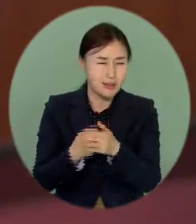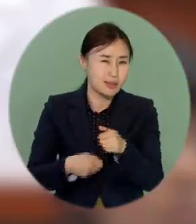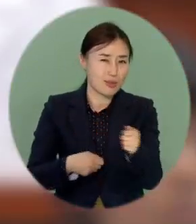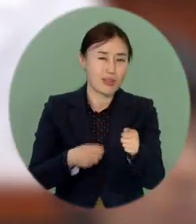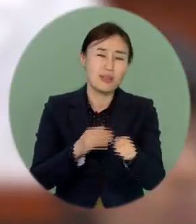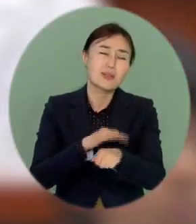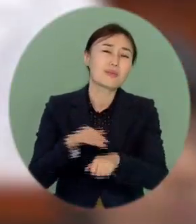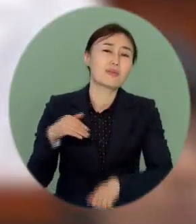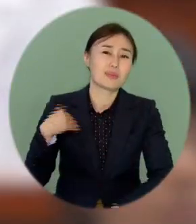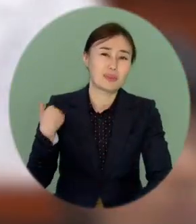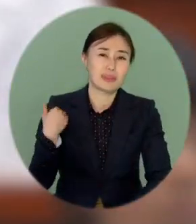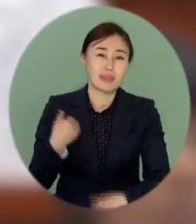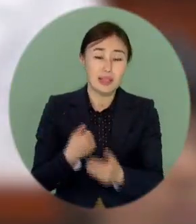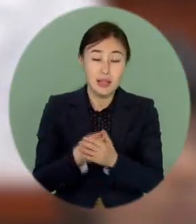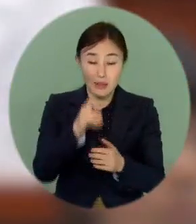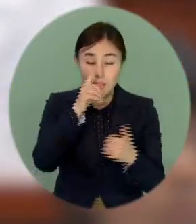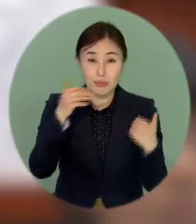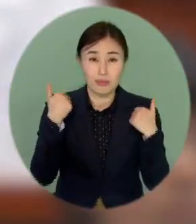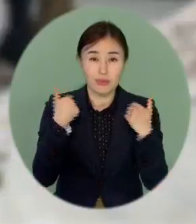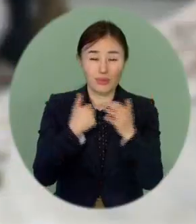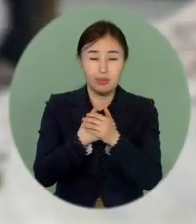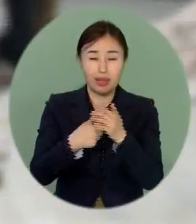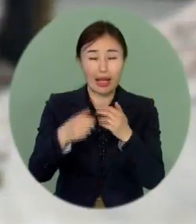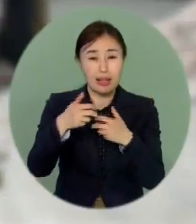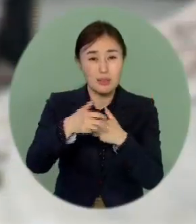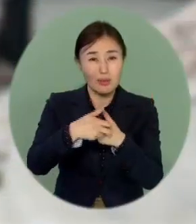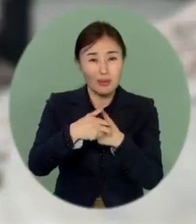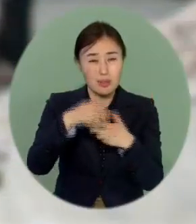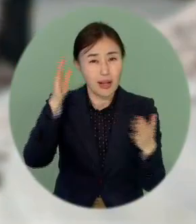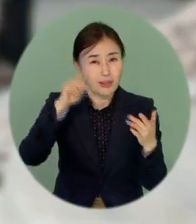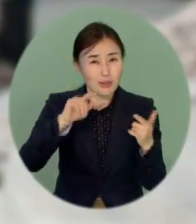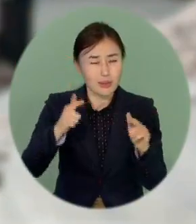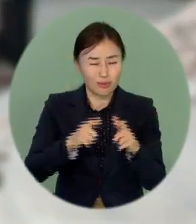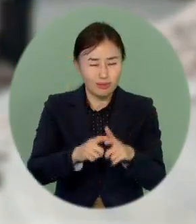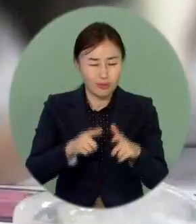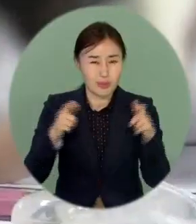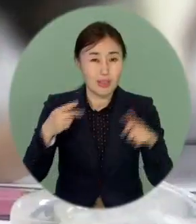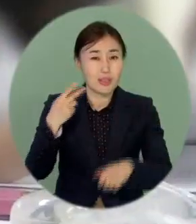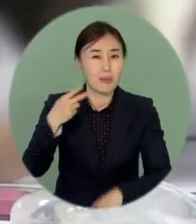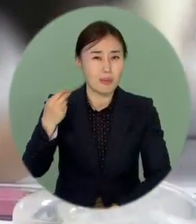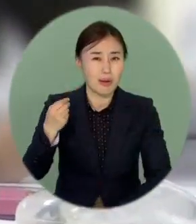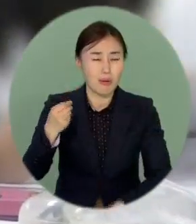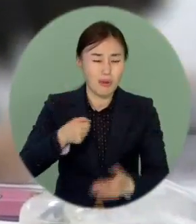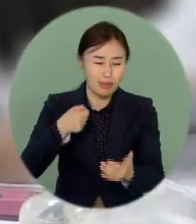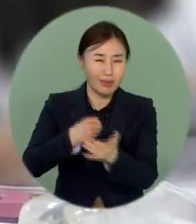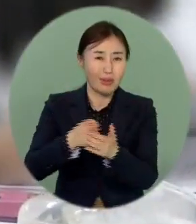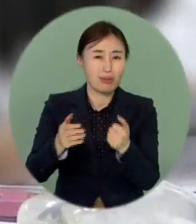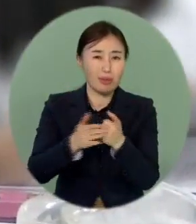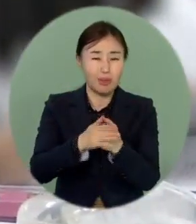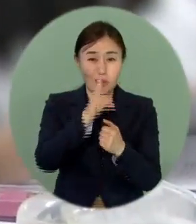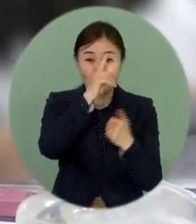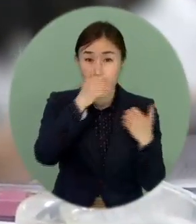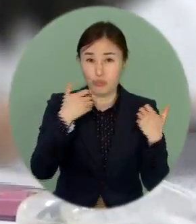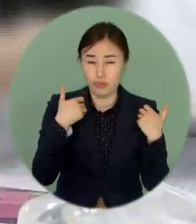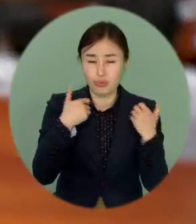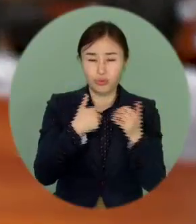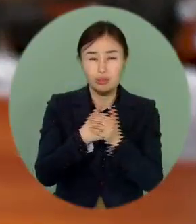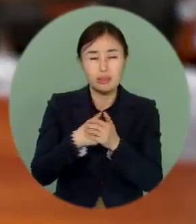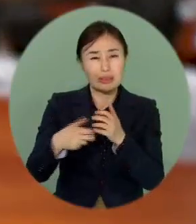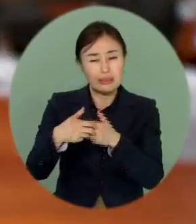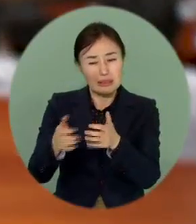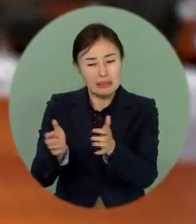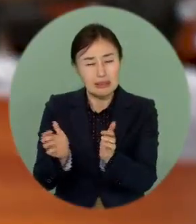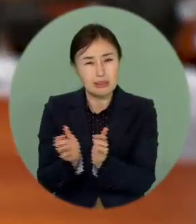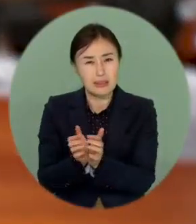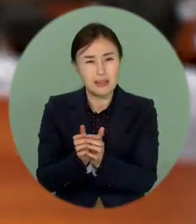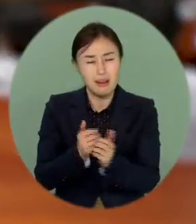있습니다. 게다가 정부가 의대 정원 2천 명 증원을 확정한 만큼 정부와 갈등이 평행선을 달리면 더 강경하게 나갈